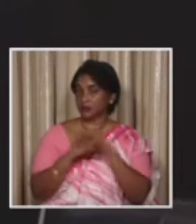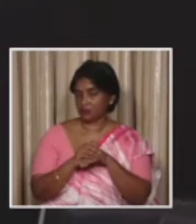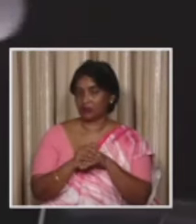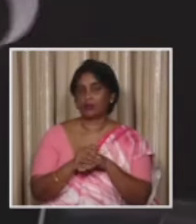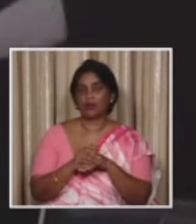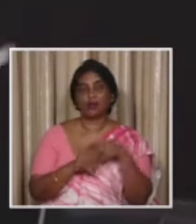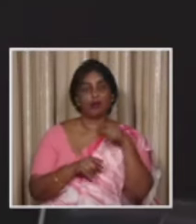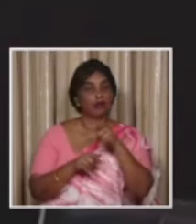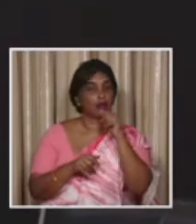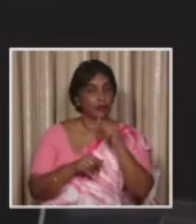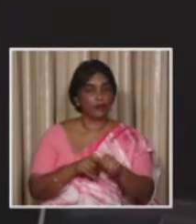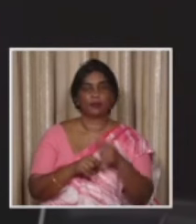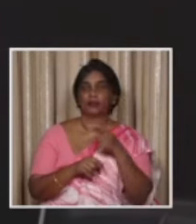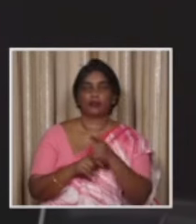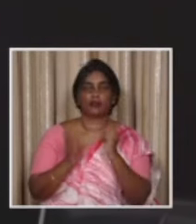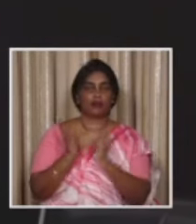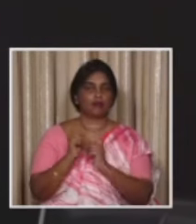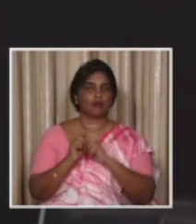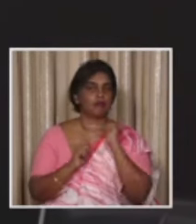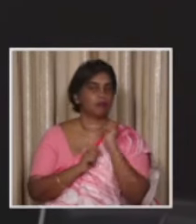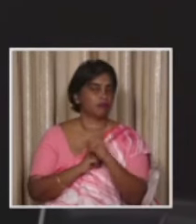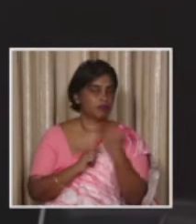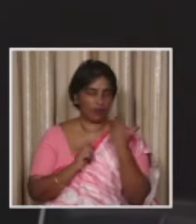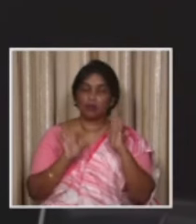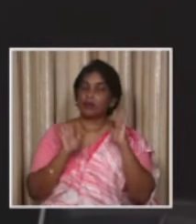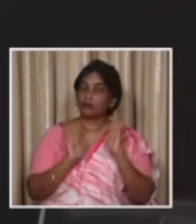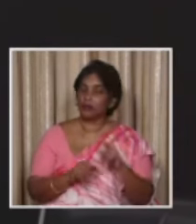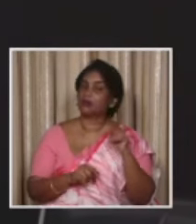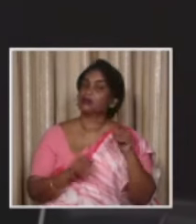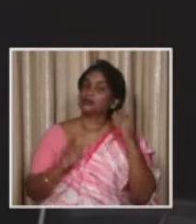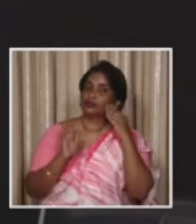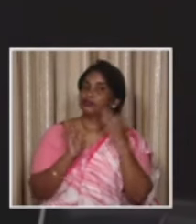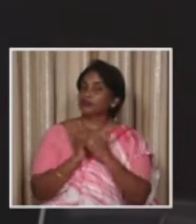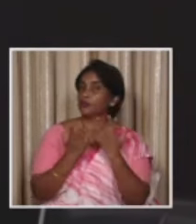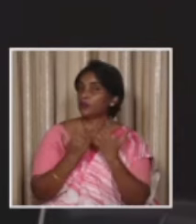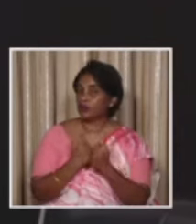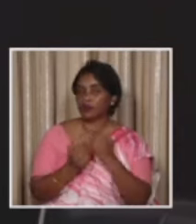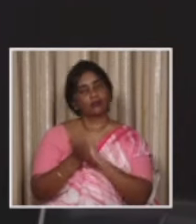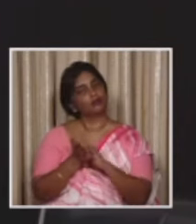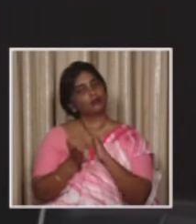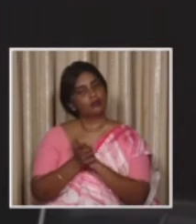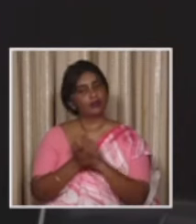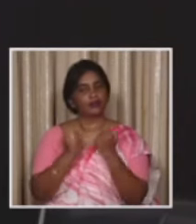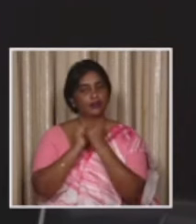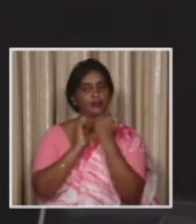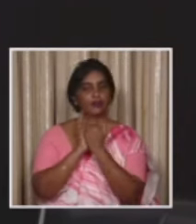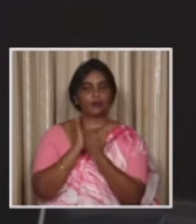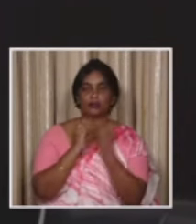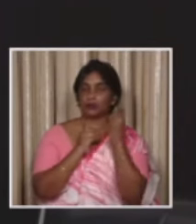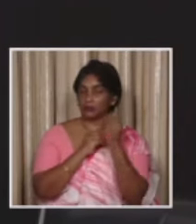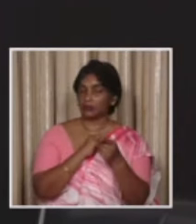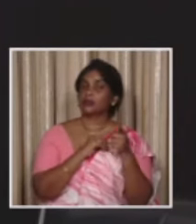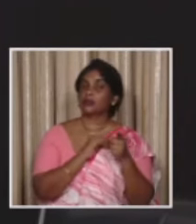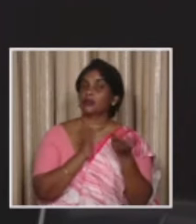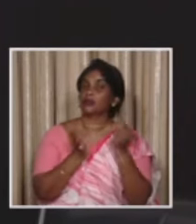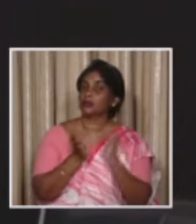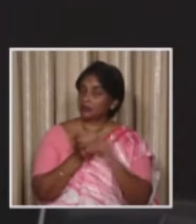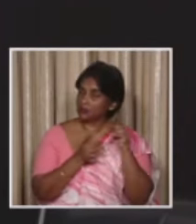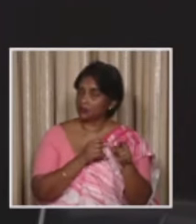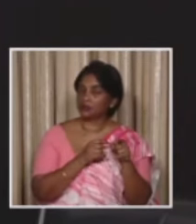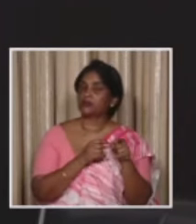ආ එයාට කවදාකවත් ණයක් ලබා දෙන්න බෑ. නමුත් අපි ඒ සඳහා අවශ්‍ය කරන සහන වැඩපිළිවෙල ලබා දීලා නැවත